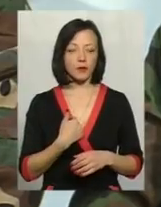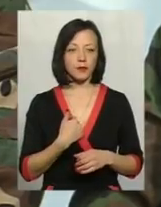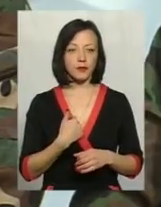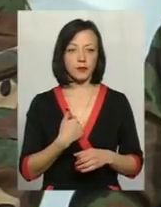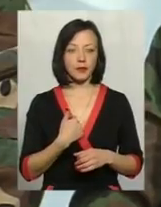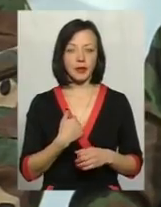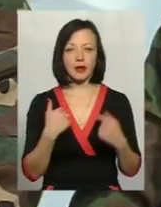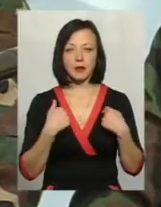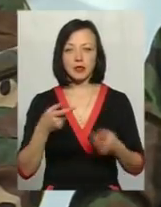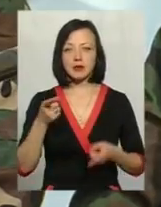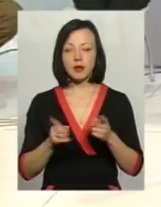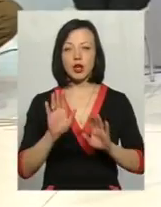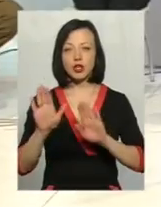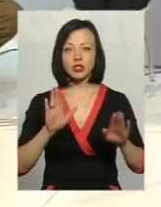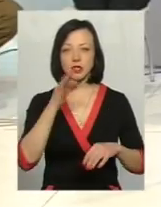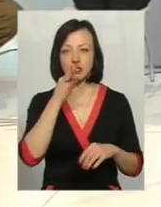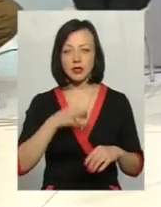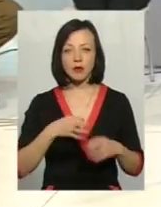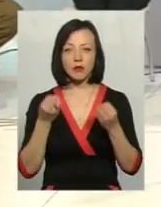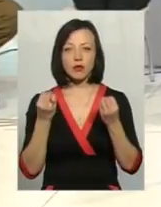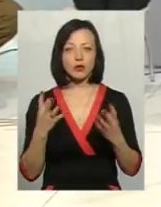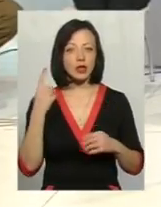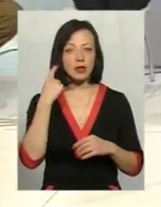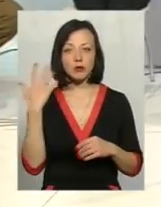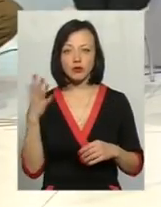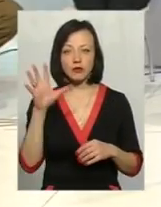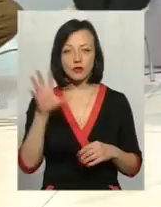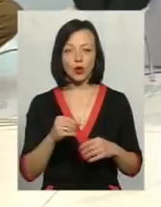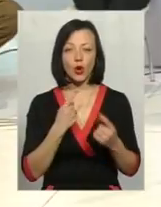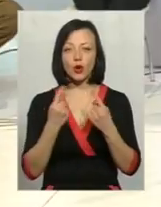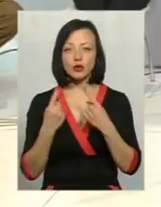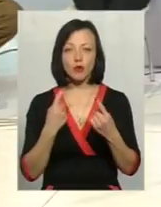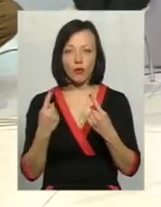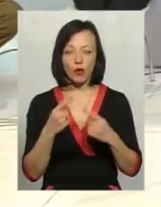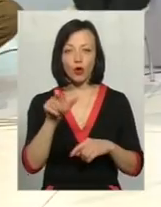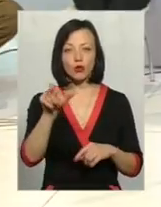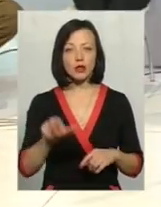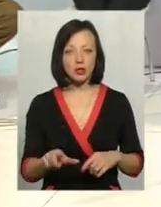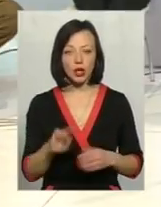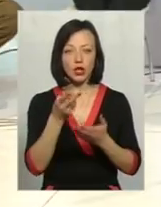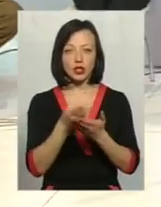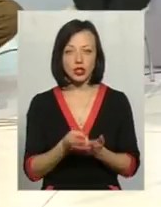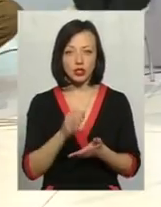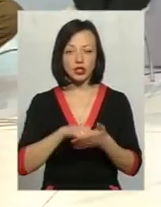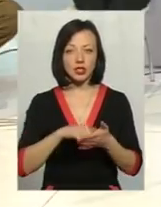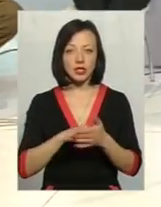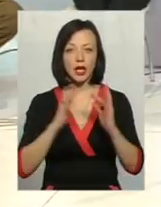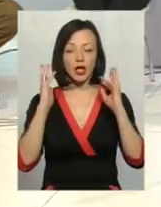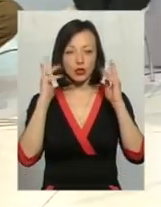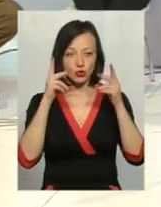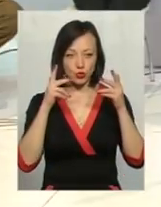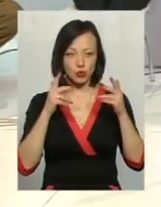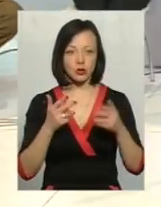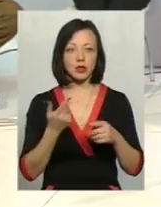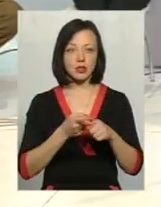Мені насправді режисер сказала, що просто ми не почули всю розмову, що людина лежить через те, що ну інсульт,